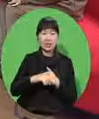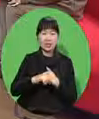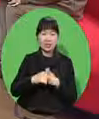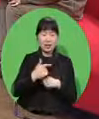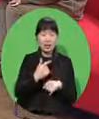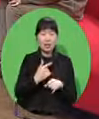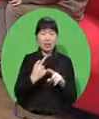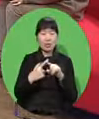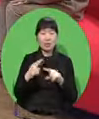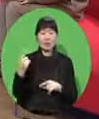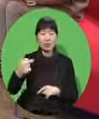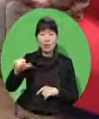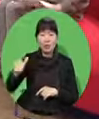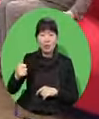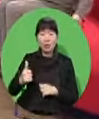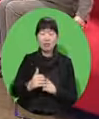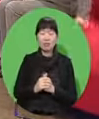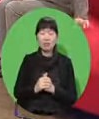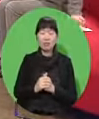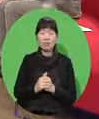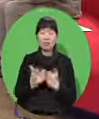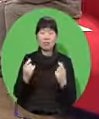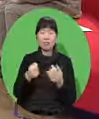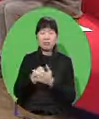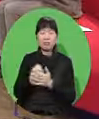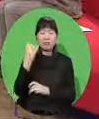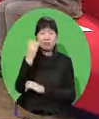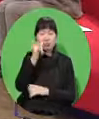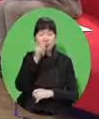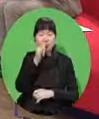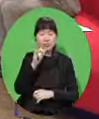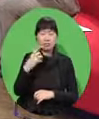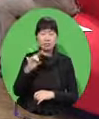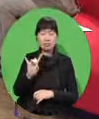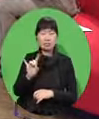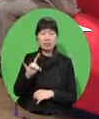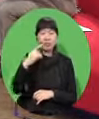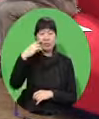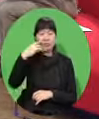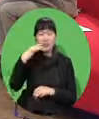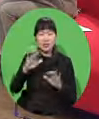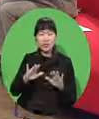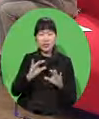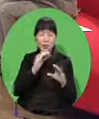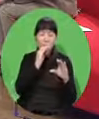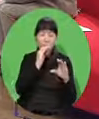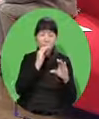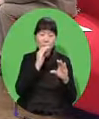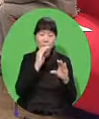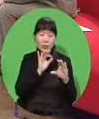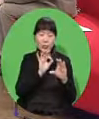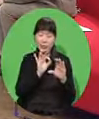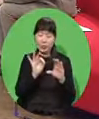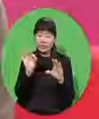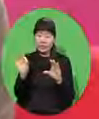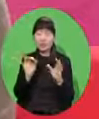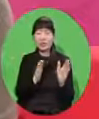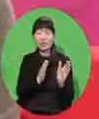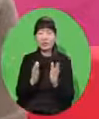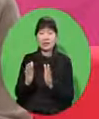곱하기 1,500원 이렇게 말씀하셨는데. 네. 그렇게 정하는 그 기준이 있나요? 그리고 또 하나 궁금한 게 저게 봉투를 이렇게 정해놓고 이제 모으고 있단